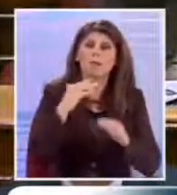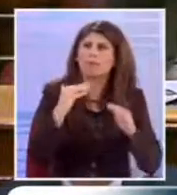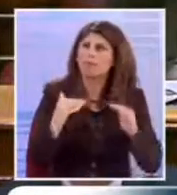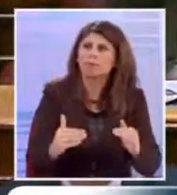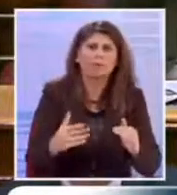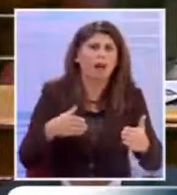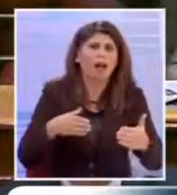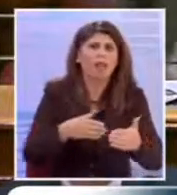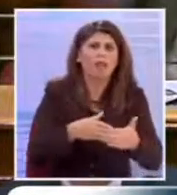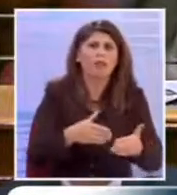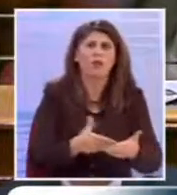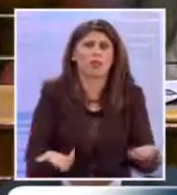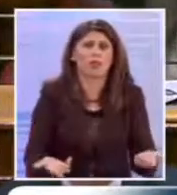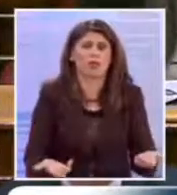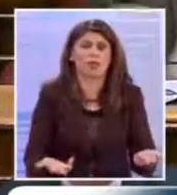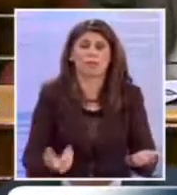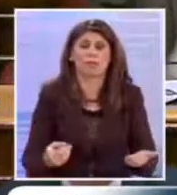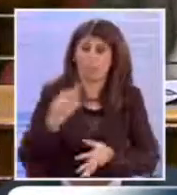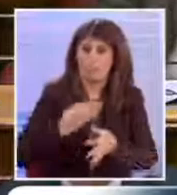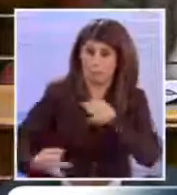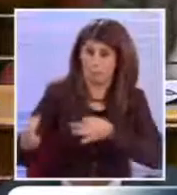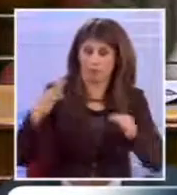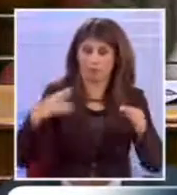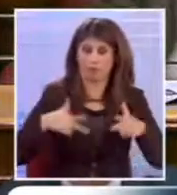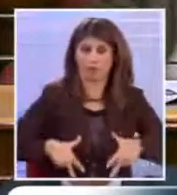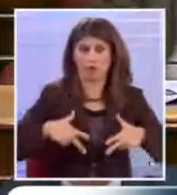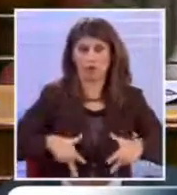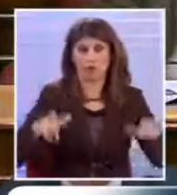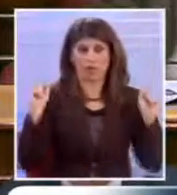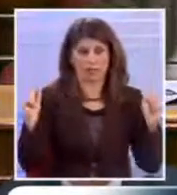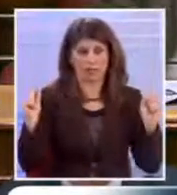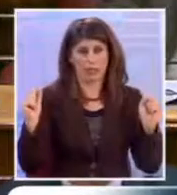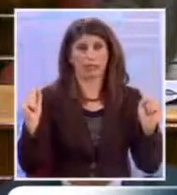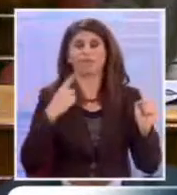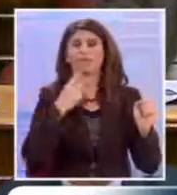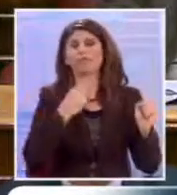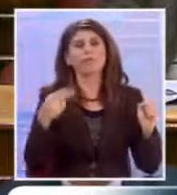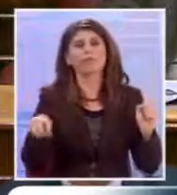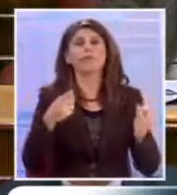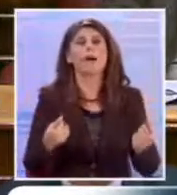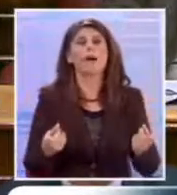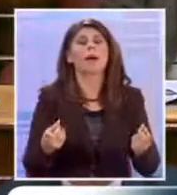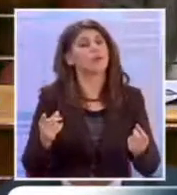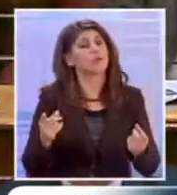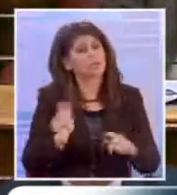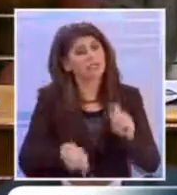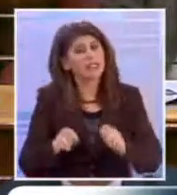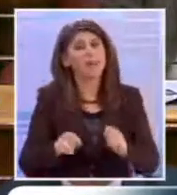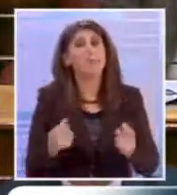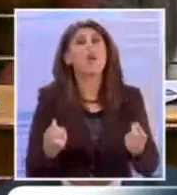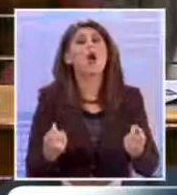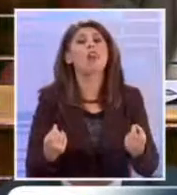πραγματικού αδιεξόδου. Μας μίλησε λοιπόν ο Υπουργός Υγείας για τη λεγόμενη προκλητή